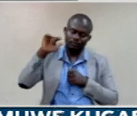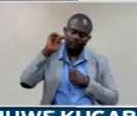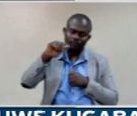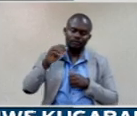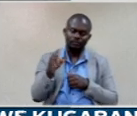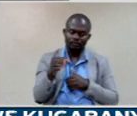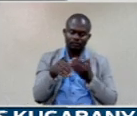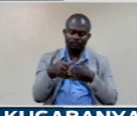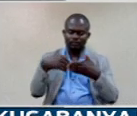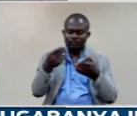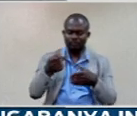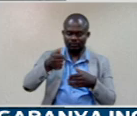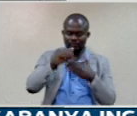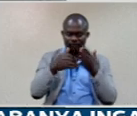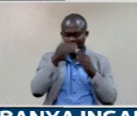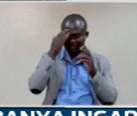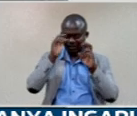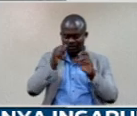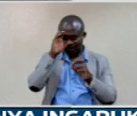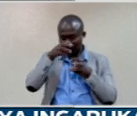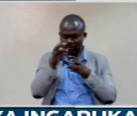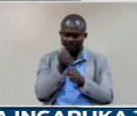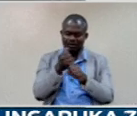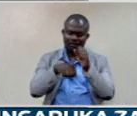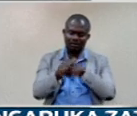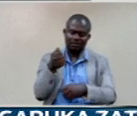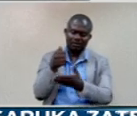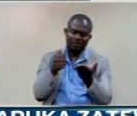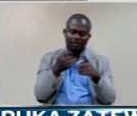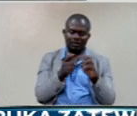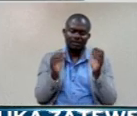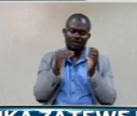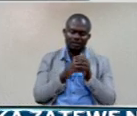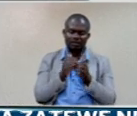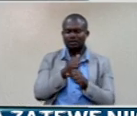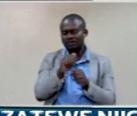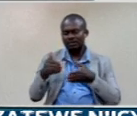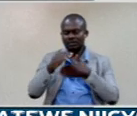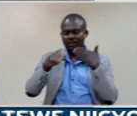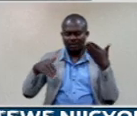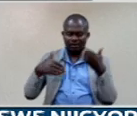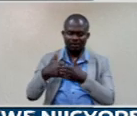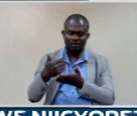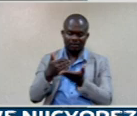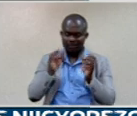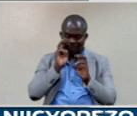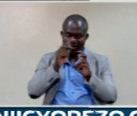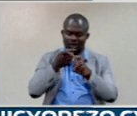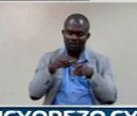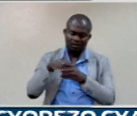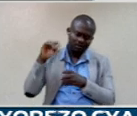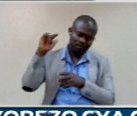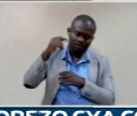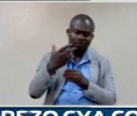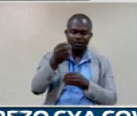yiyongeraho amafaranga yayo kugira ngo ishobore ko yakora biriya bikorwa, ariko noneho bakore n'indi mihanda yose irarandi. Wabonye ko kuva mu kibuga cy'indege hari